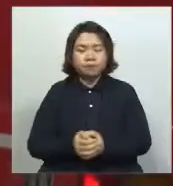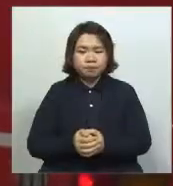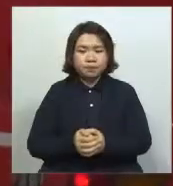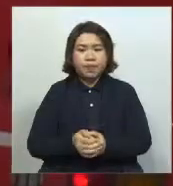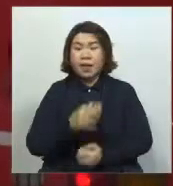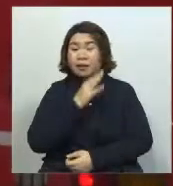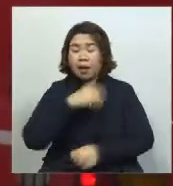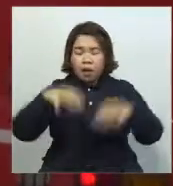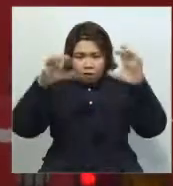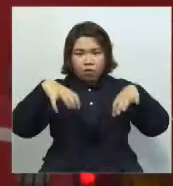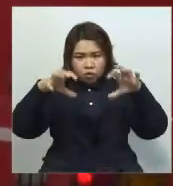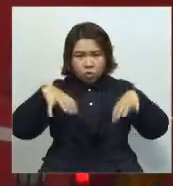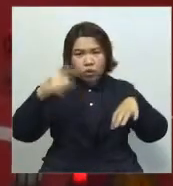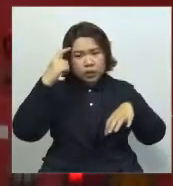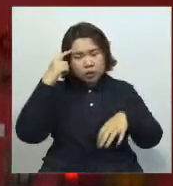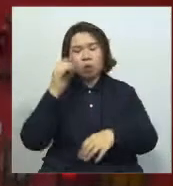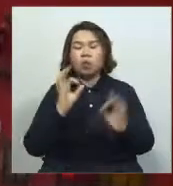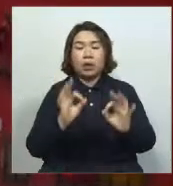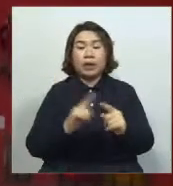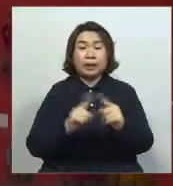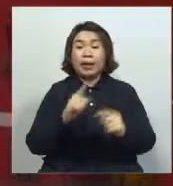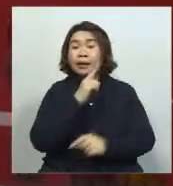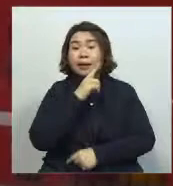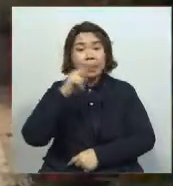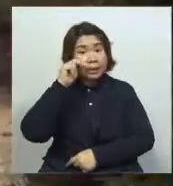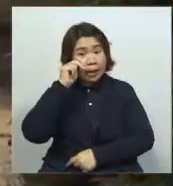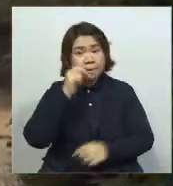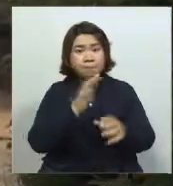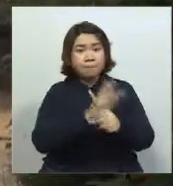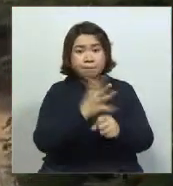จนกว่าจะมีฝนตกลงมาหากหมู่บ้านไหนขาดแคลนน้ำกินน้